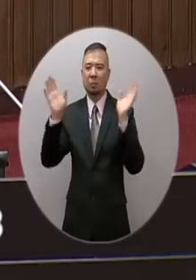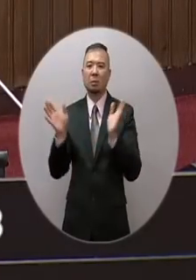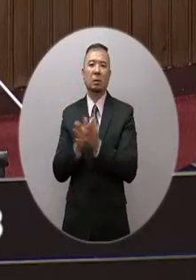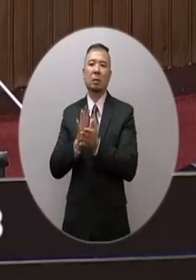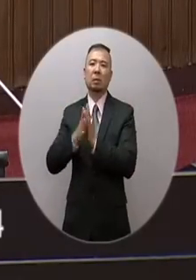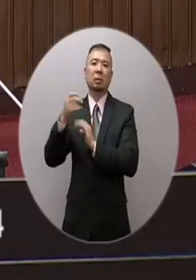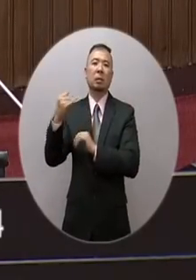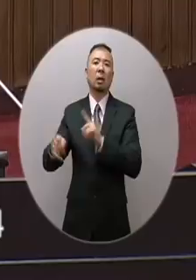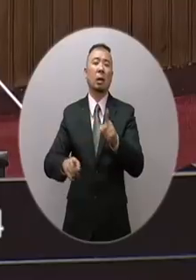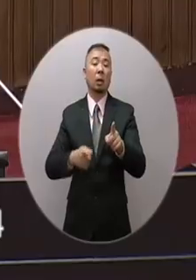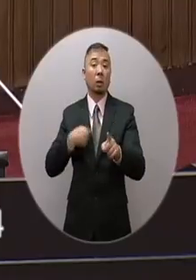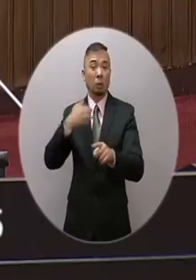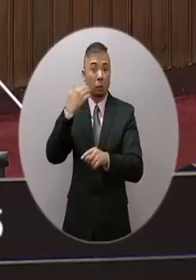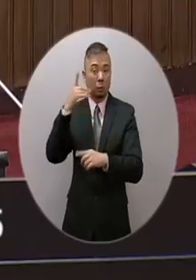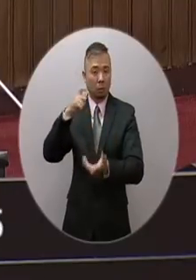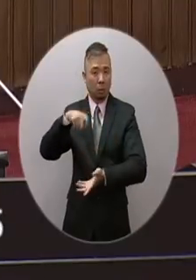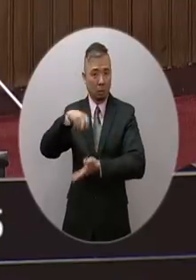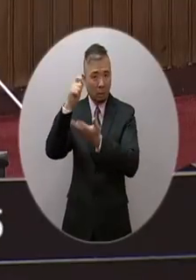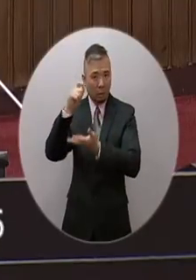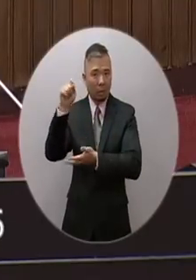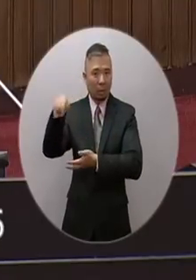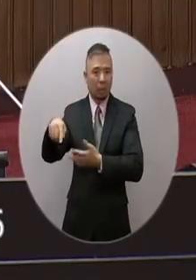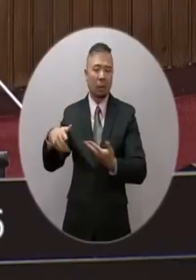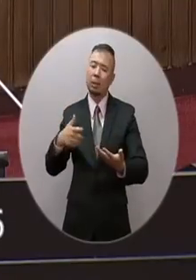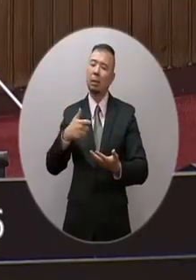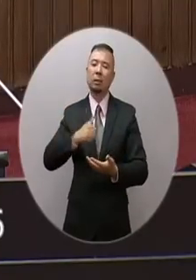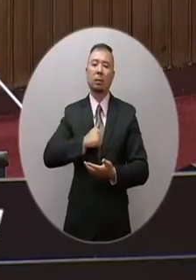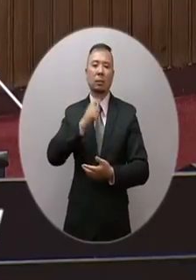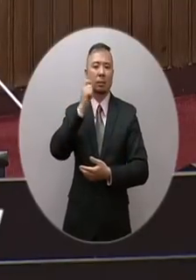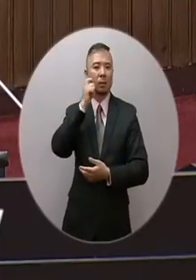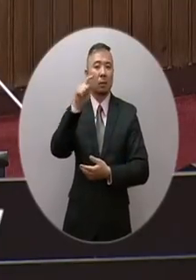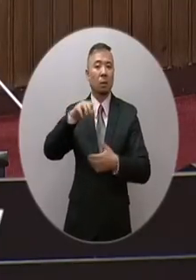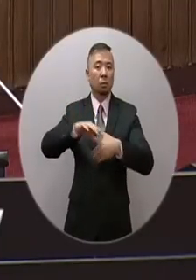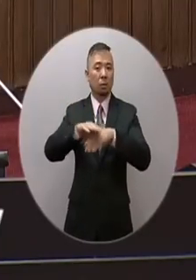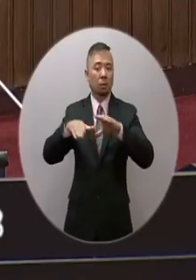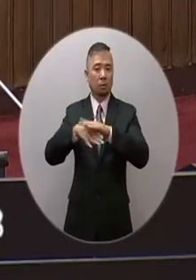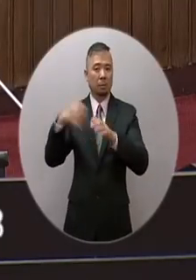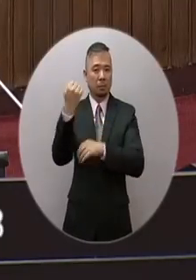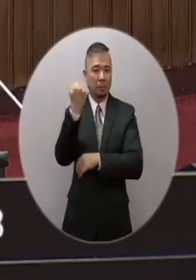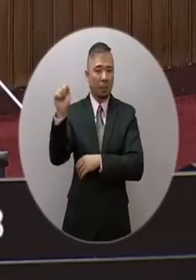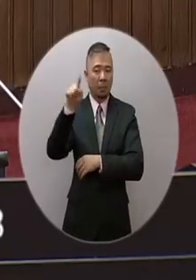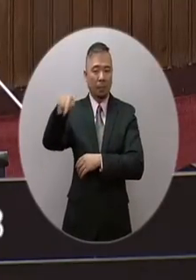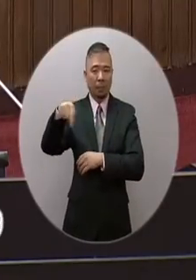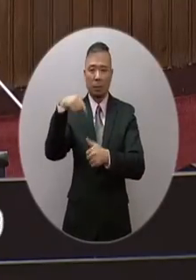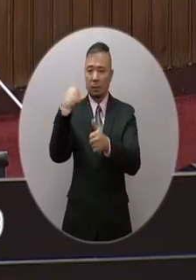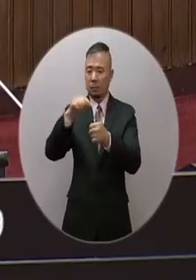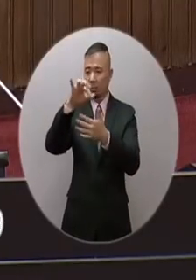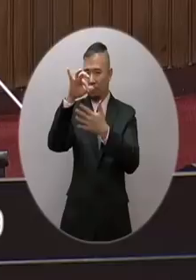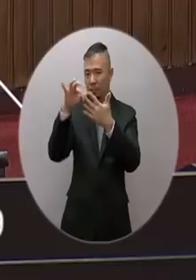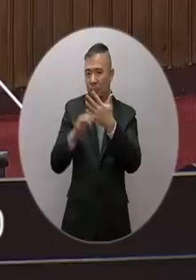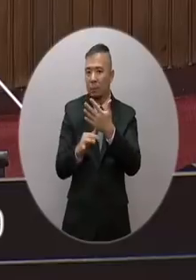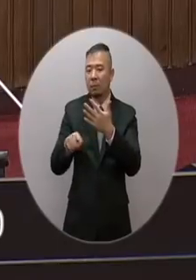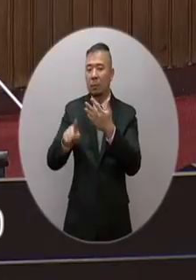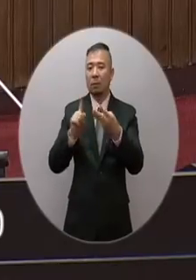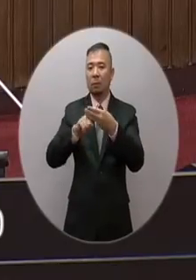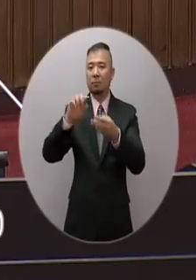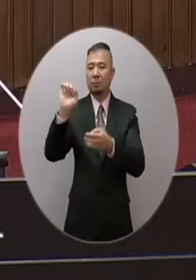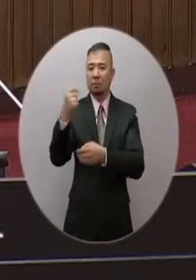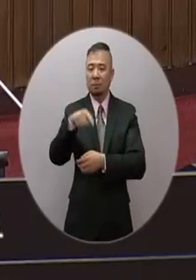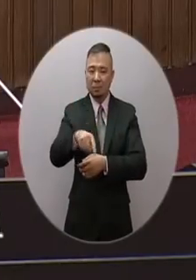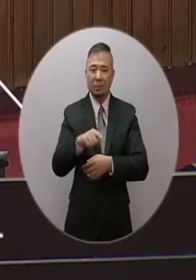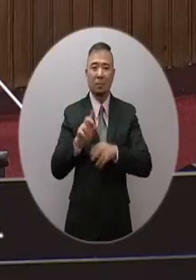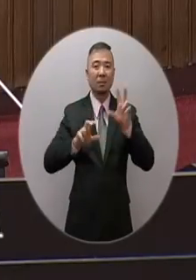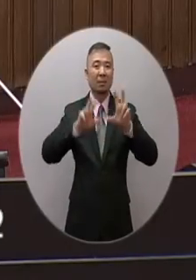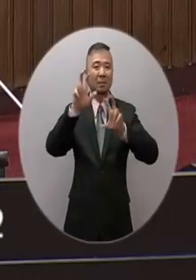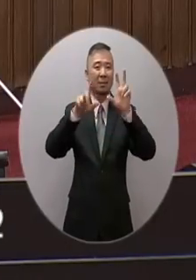易呢？文化大革命下的教条主义绑住中共全党的上下，邓小平以